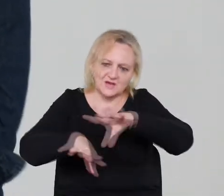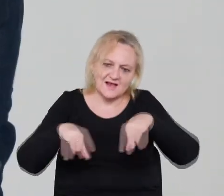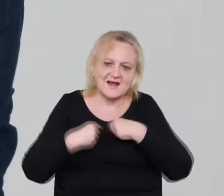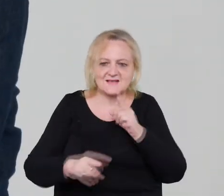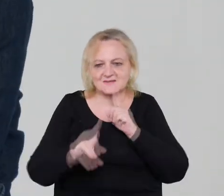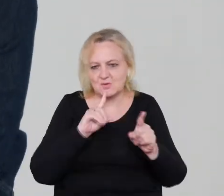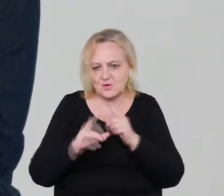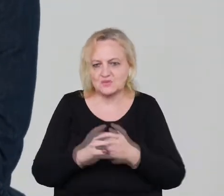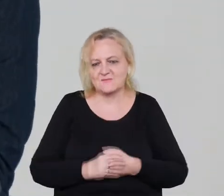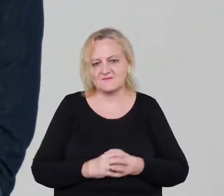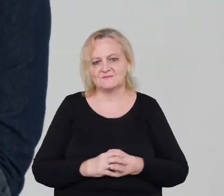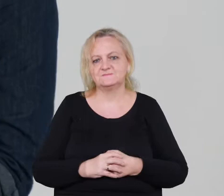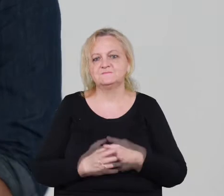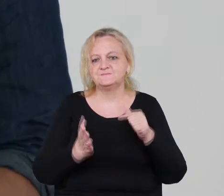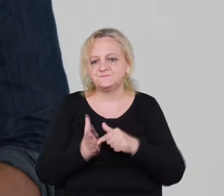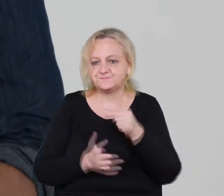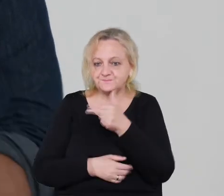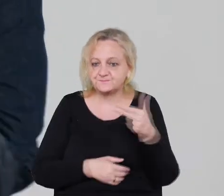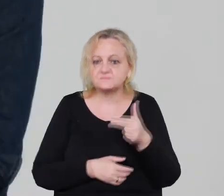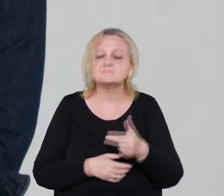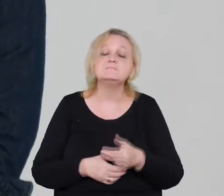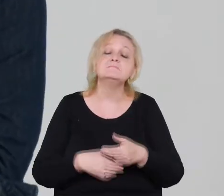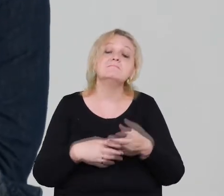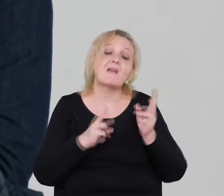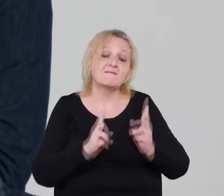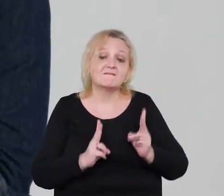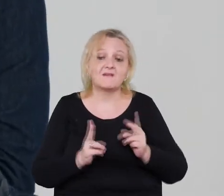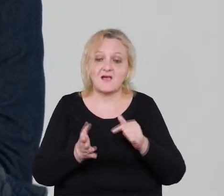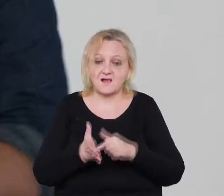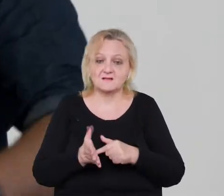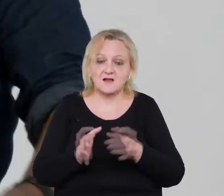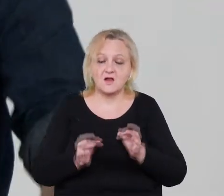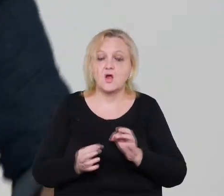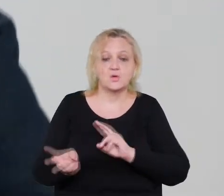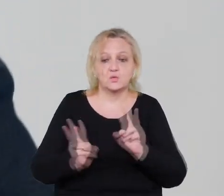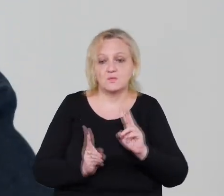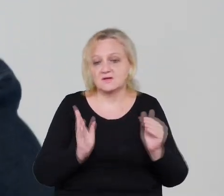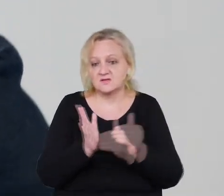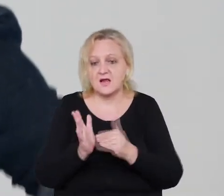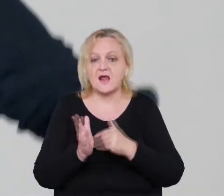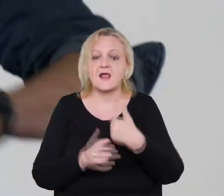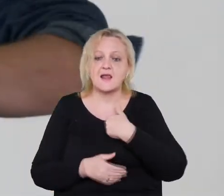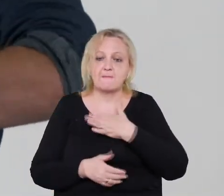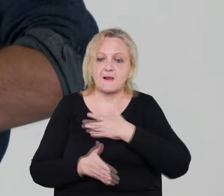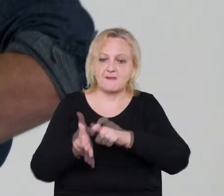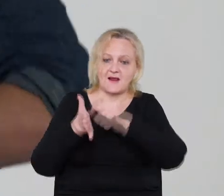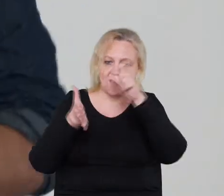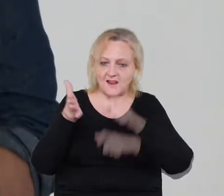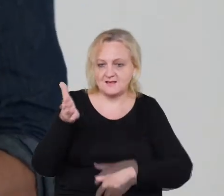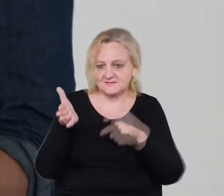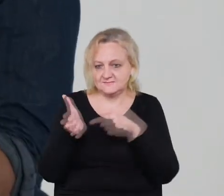porozmawiać na temat rzeczy aktualnych nie potrzeba tłumaczenia Także ja to ma całą listę w ogóle